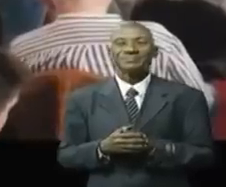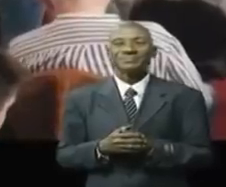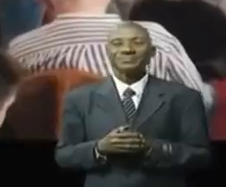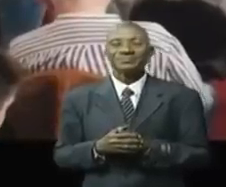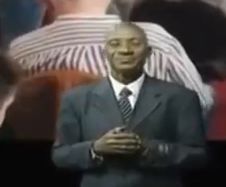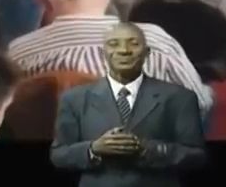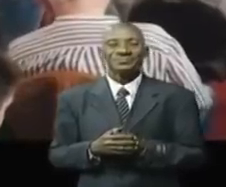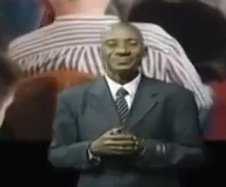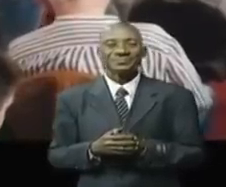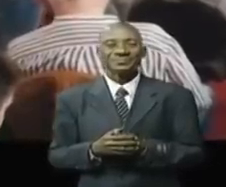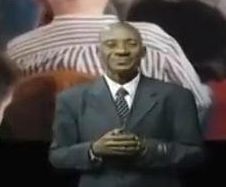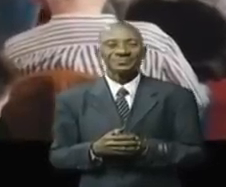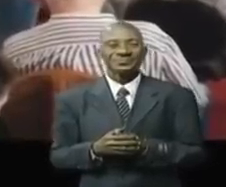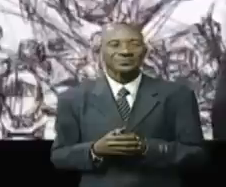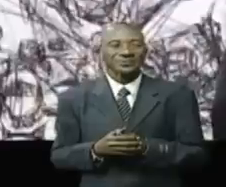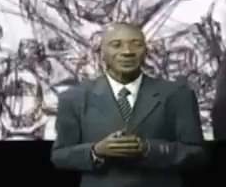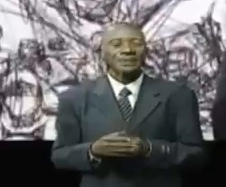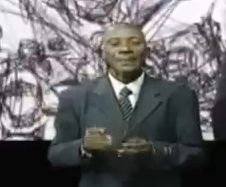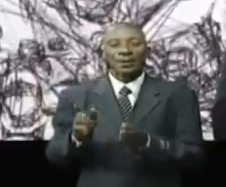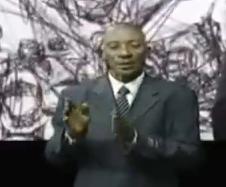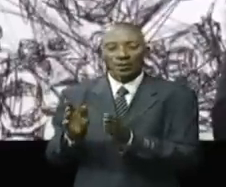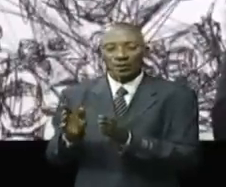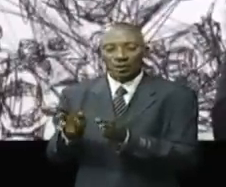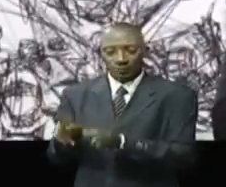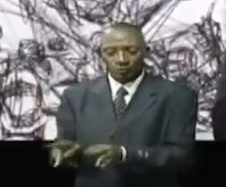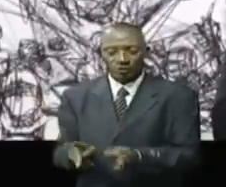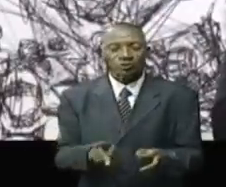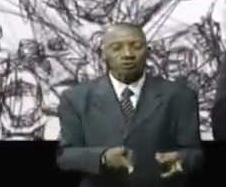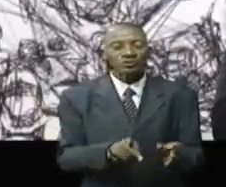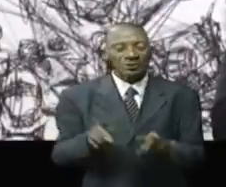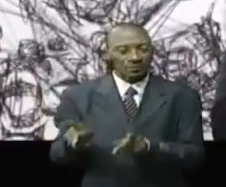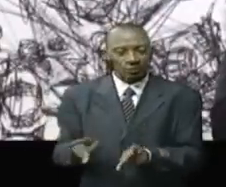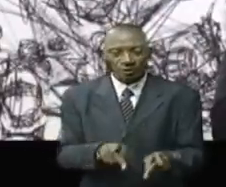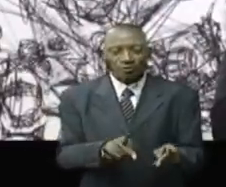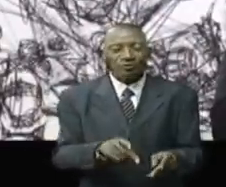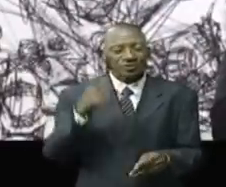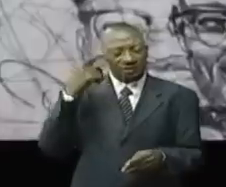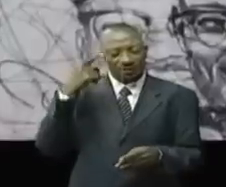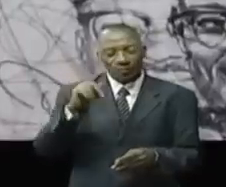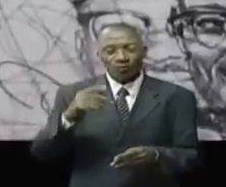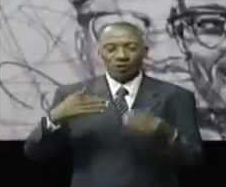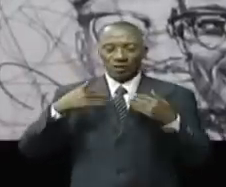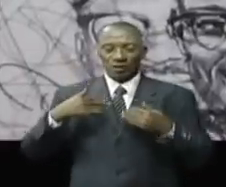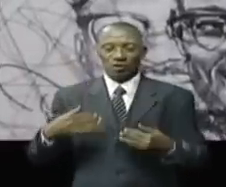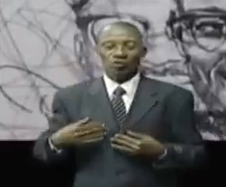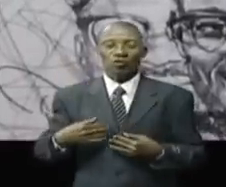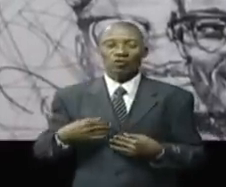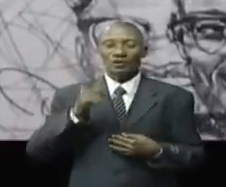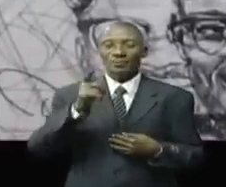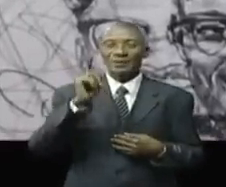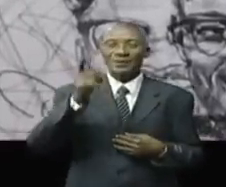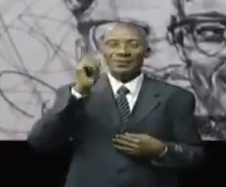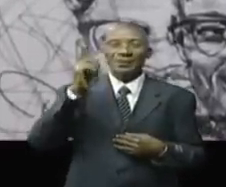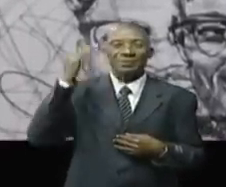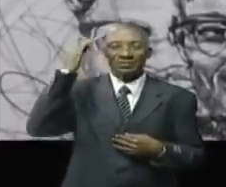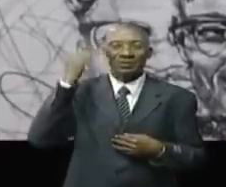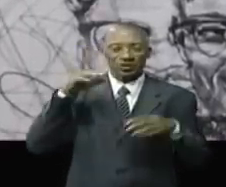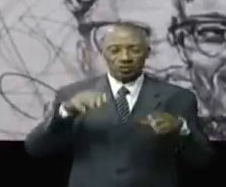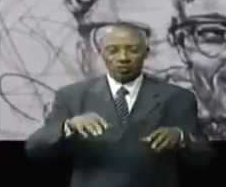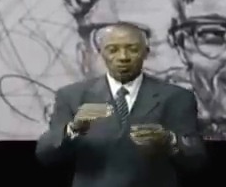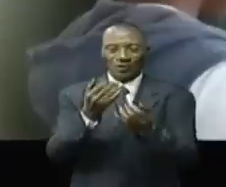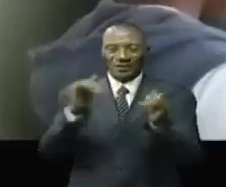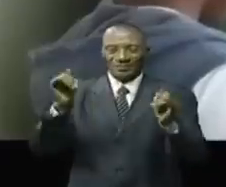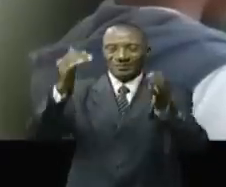Ça aura été l'acte 1 du processus de rapatriement des restes de Patrice Emery Lumumba, premier ministre du Congo indépendant.